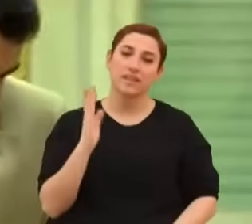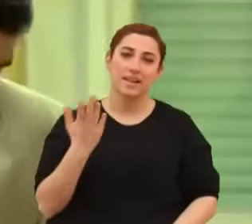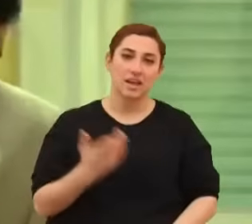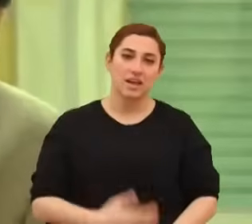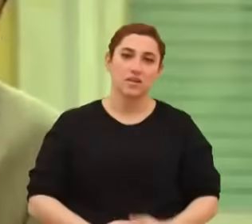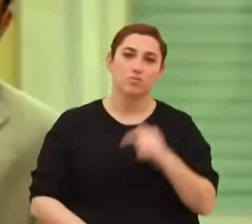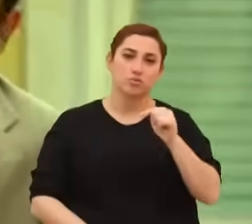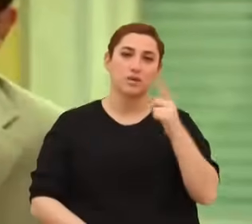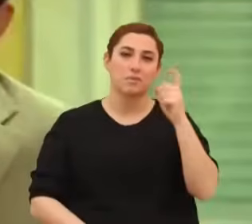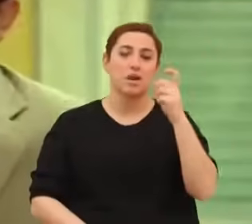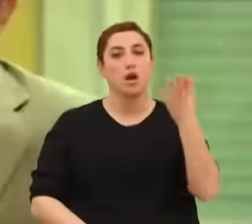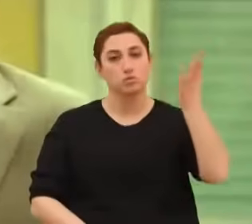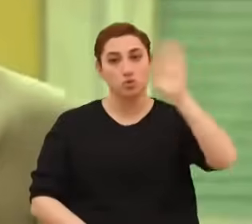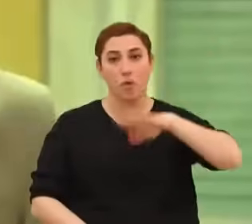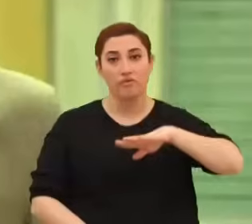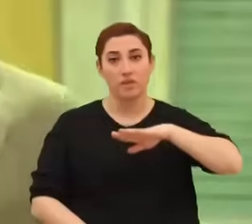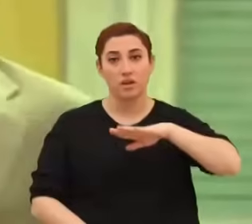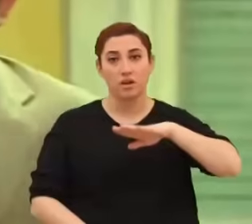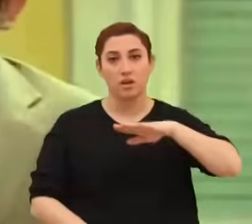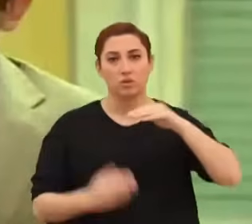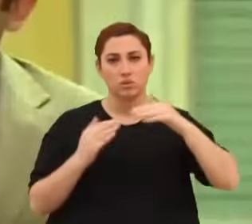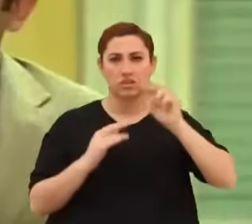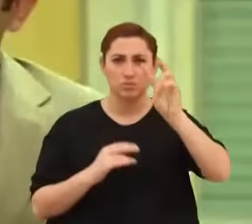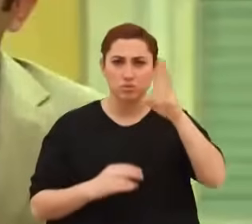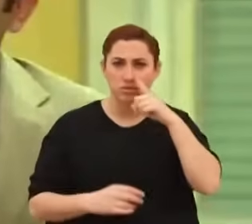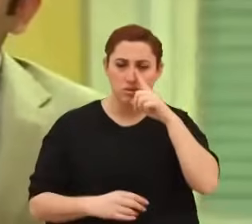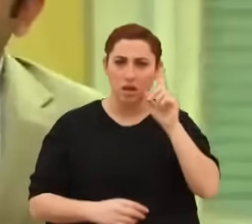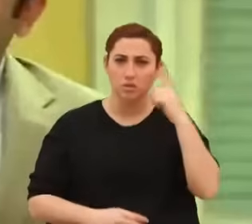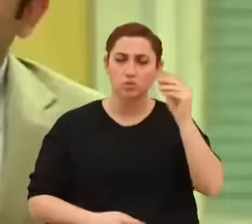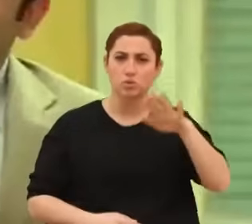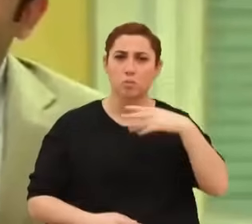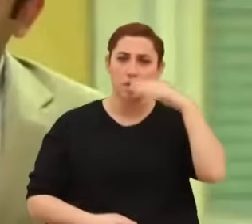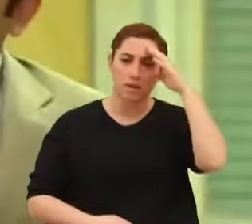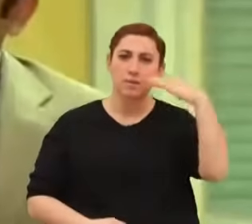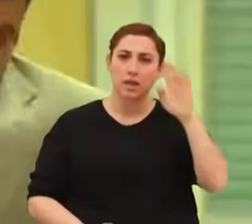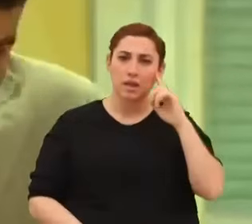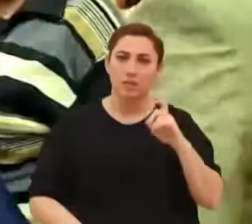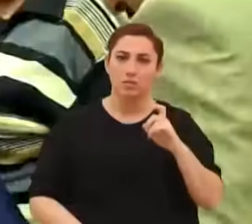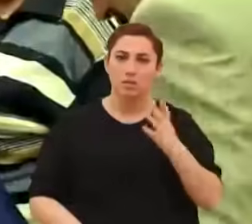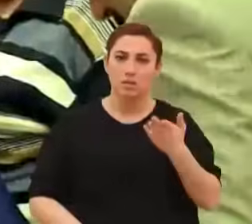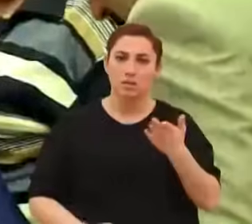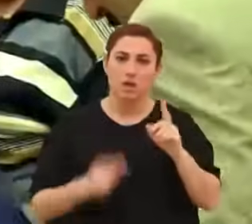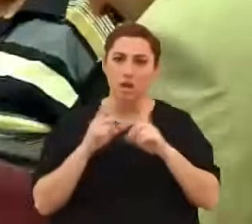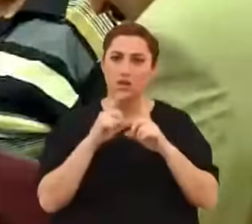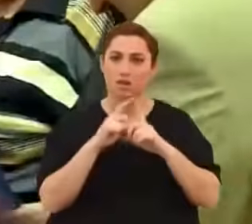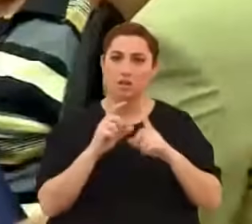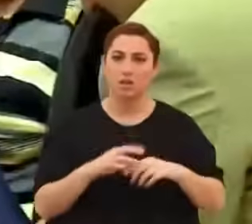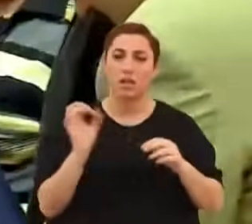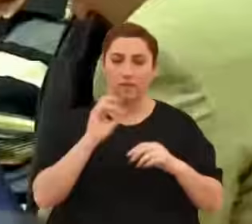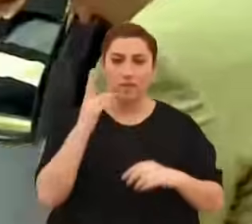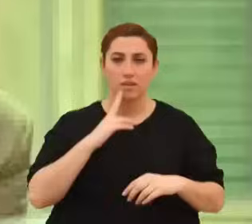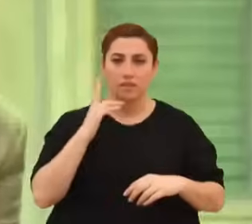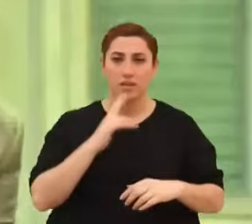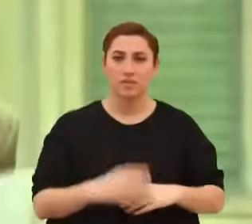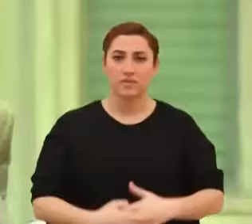Yani bundan bir ay sonra 23 Nisan yalnız çocuk bayramı değil miydi ya Danyal? Evet